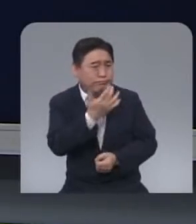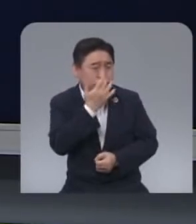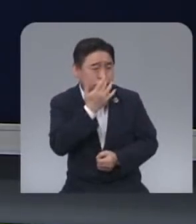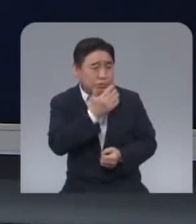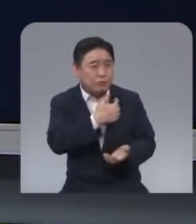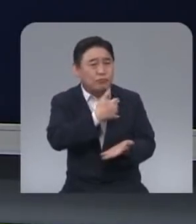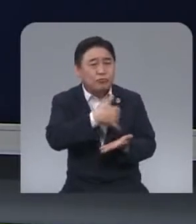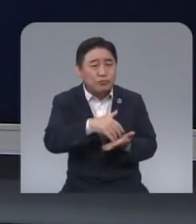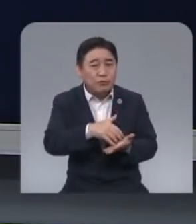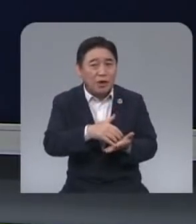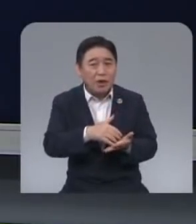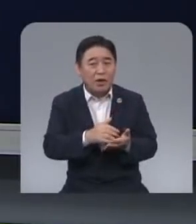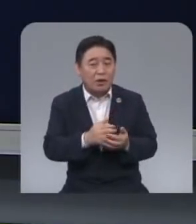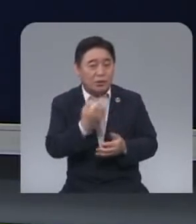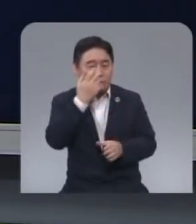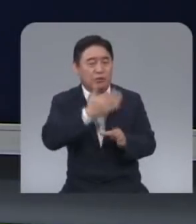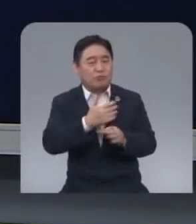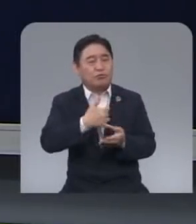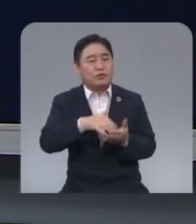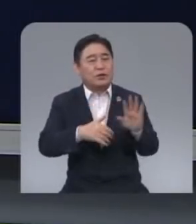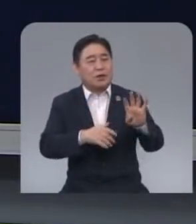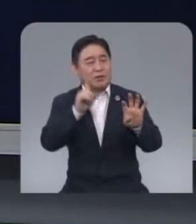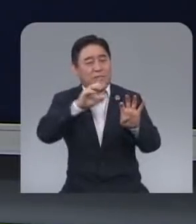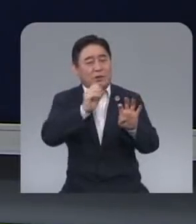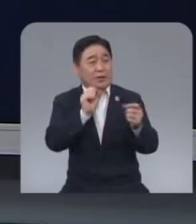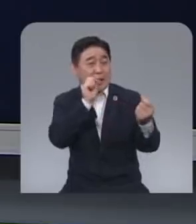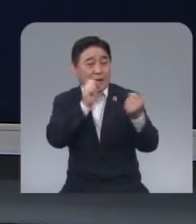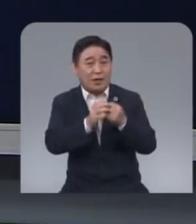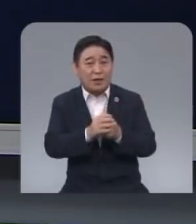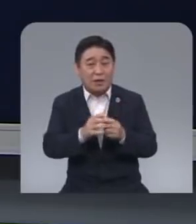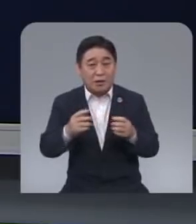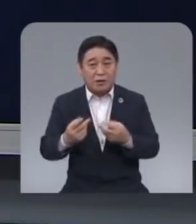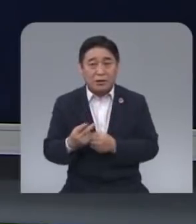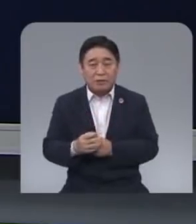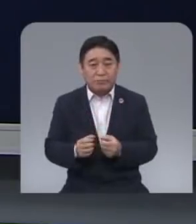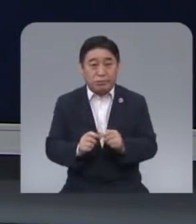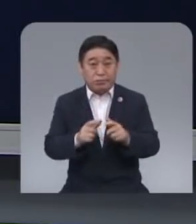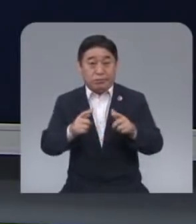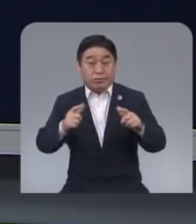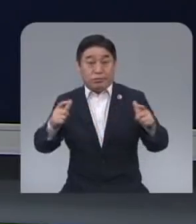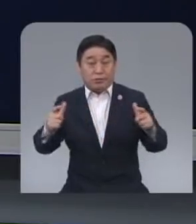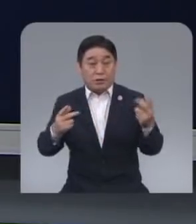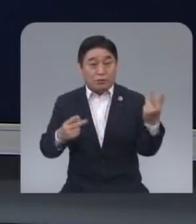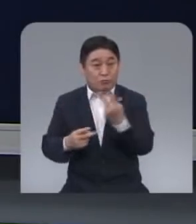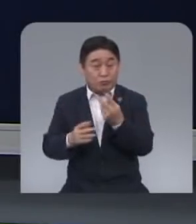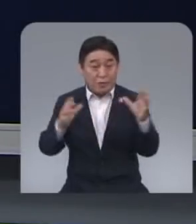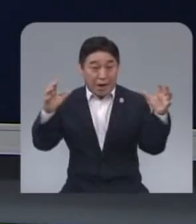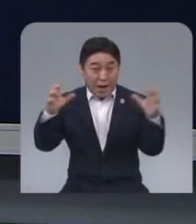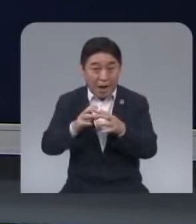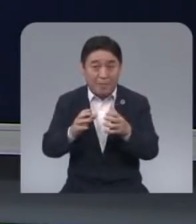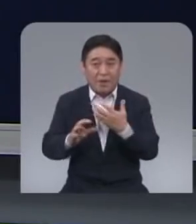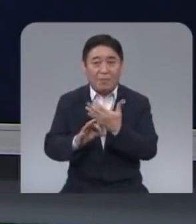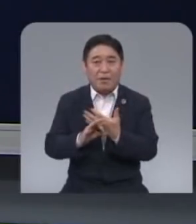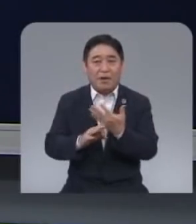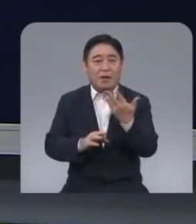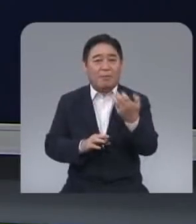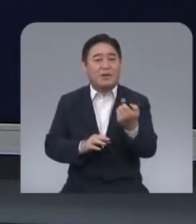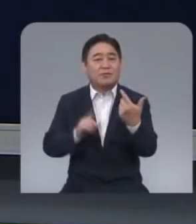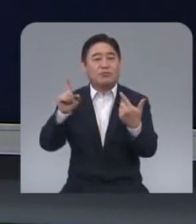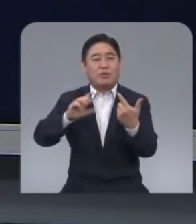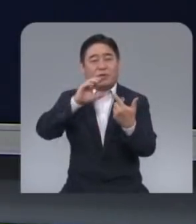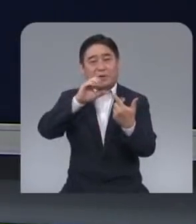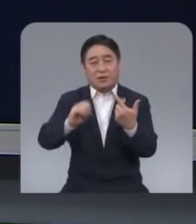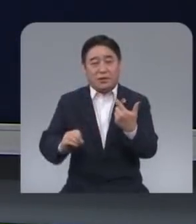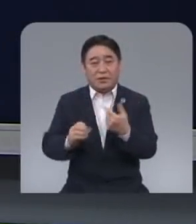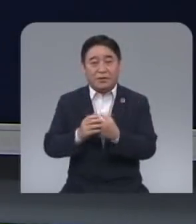감염됐는지 확인이 어려운 조사 중 비율 40% 육박하는데요. 계속 늘고 있습니다. 이 두 부분을 합하면